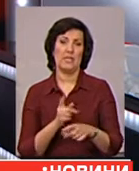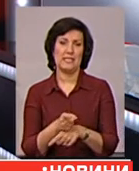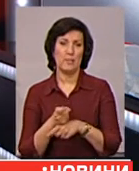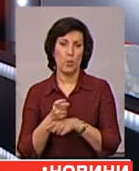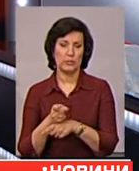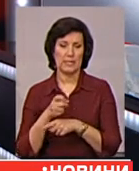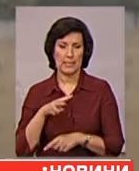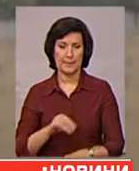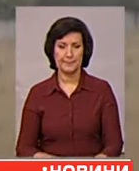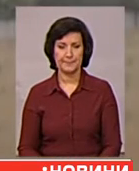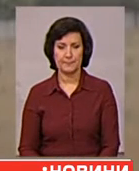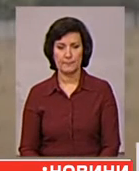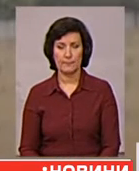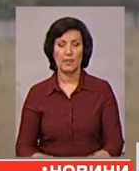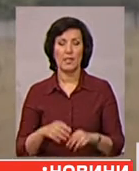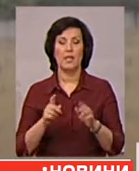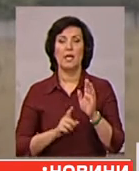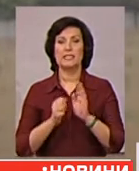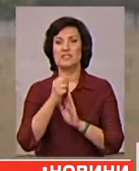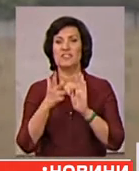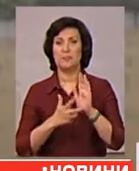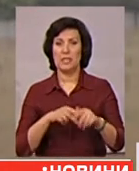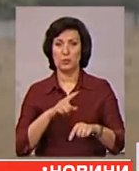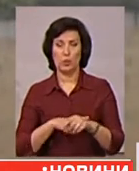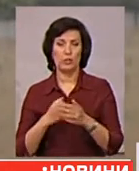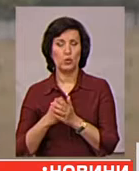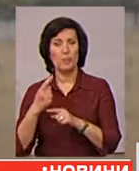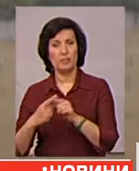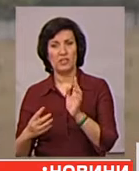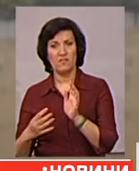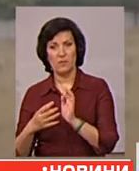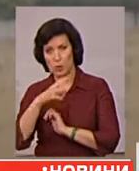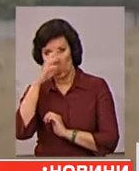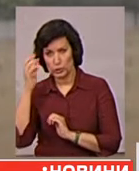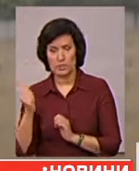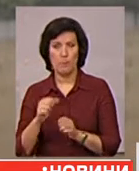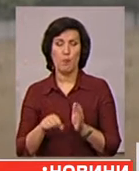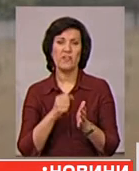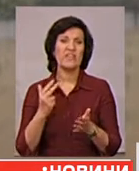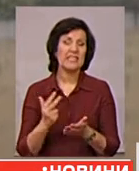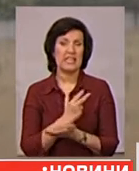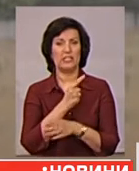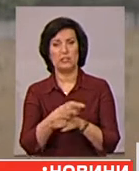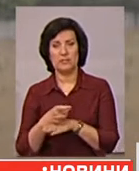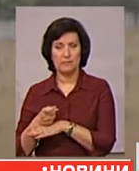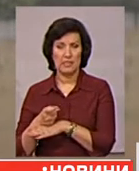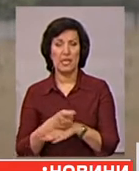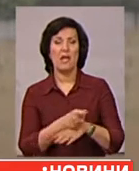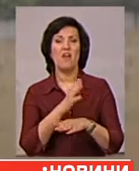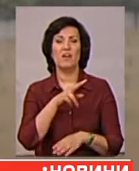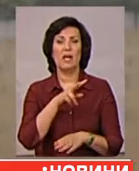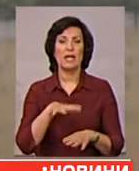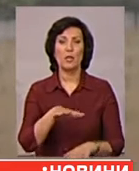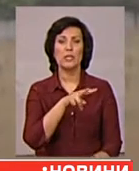обстріли. Так, з 18-ї години і до опівночі бойовики тричі відкривали вогонь з гранатометів у районі